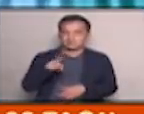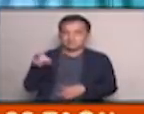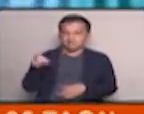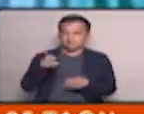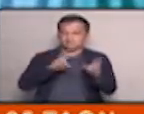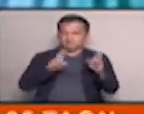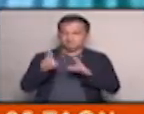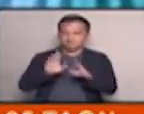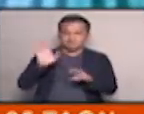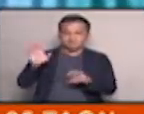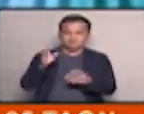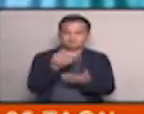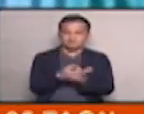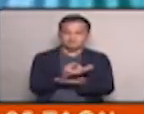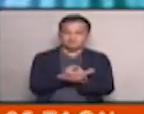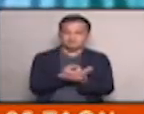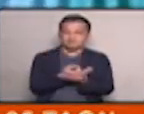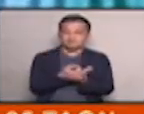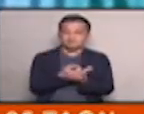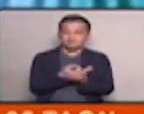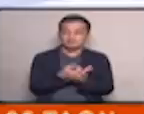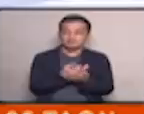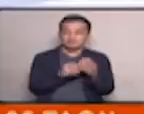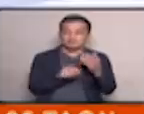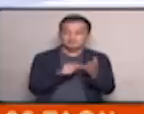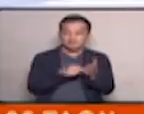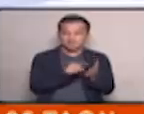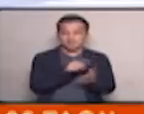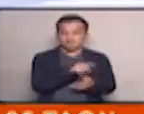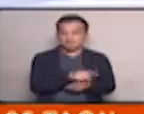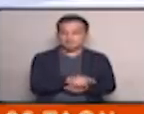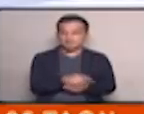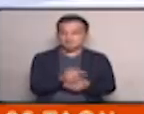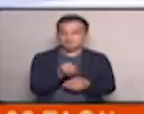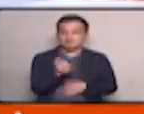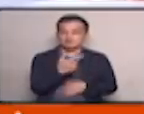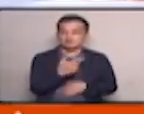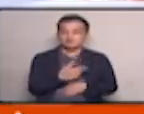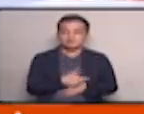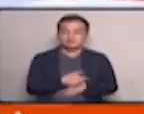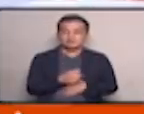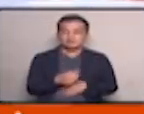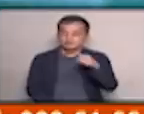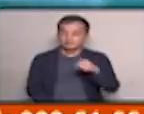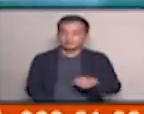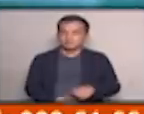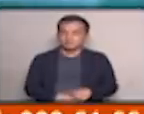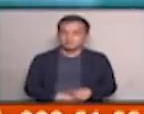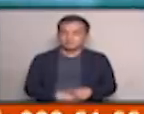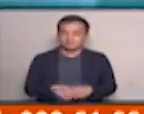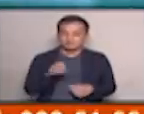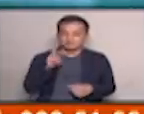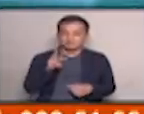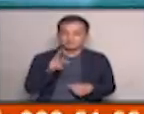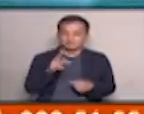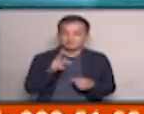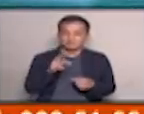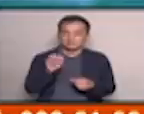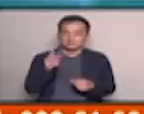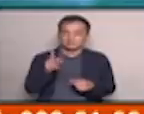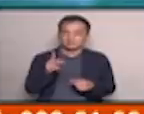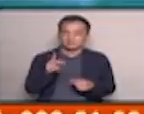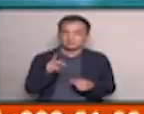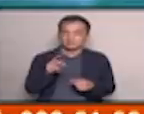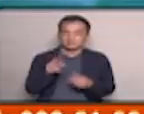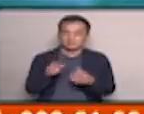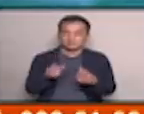makaredy na po yung inyong mga pera para pambayad sa kanila. Opo. Tama? Bali, ilan, sir, yan? 16. Sige po, ano ko po sa...